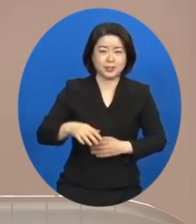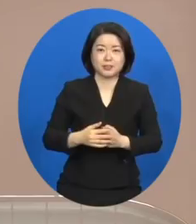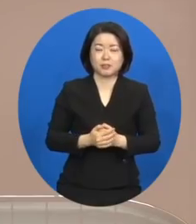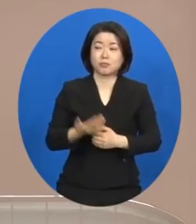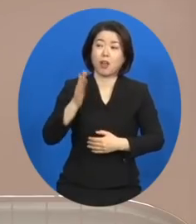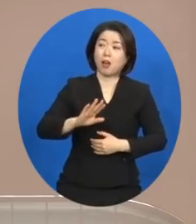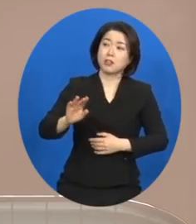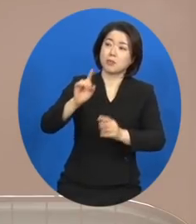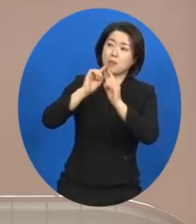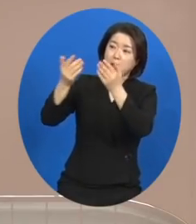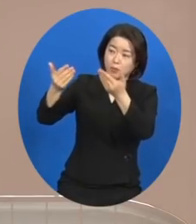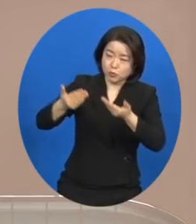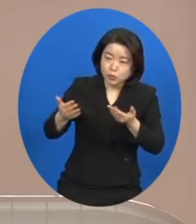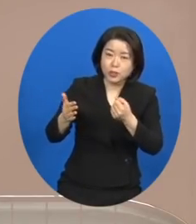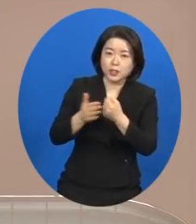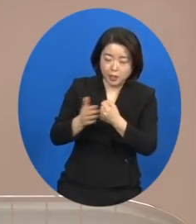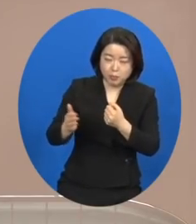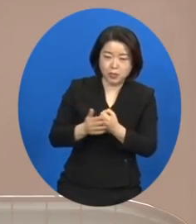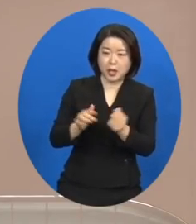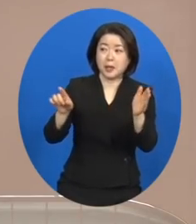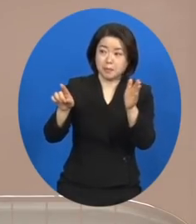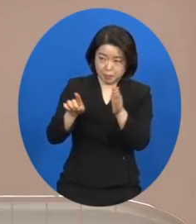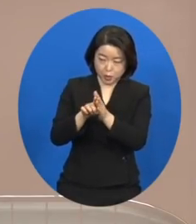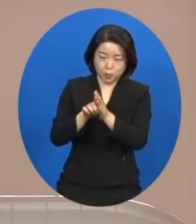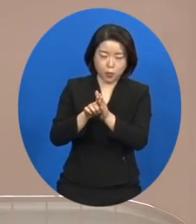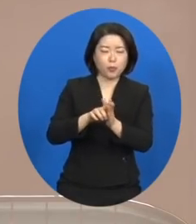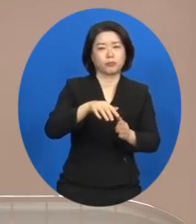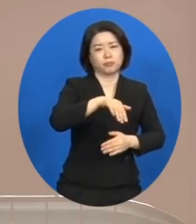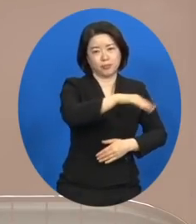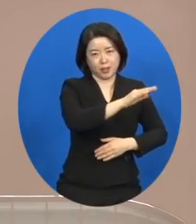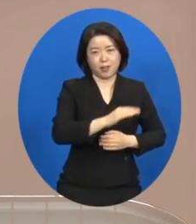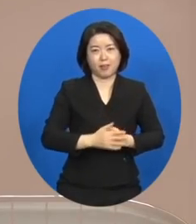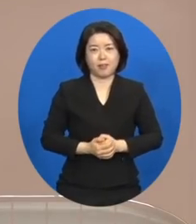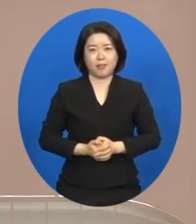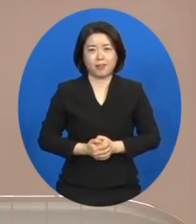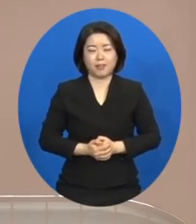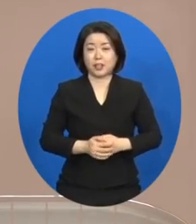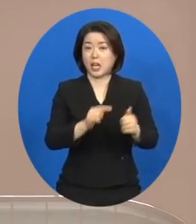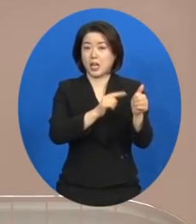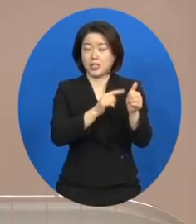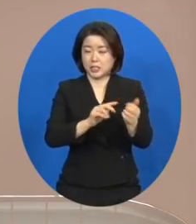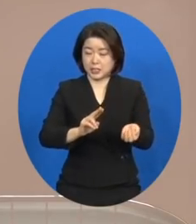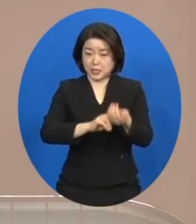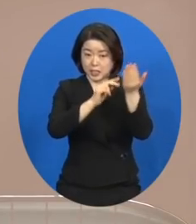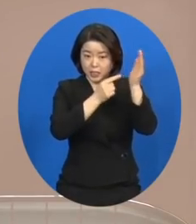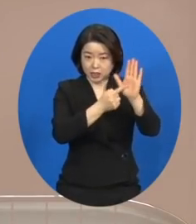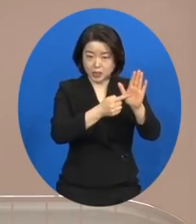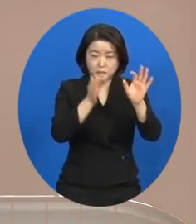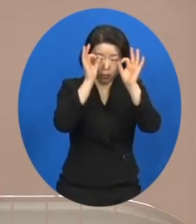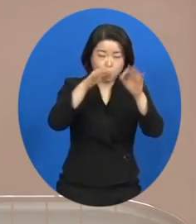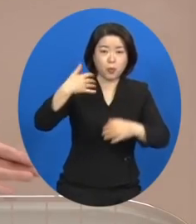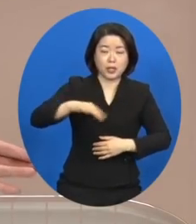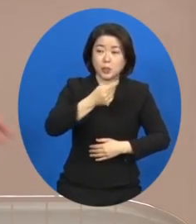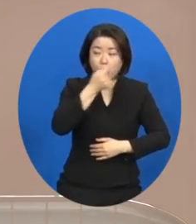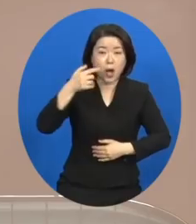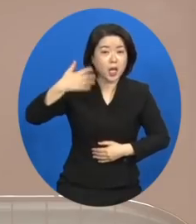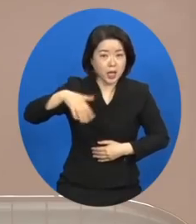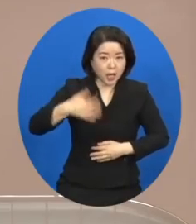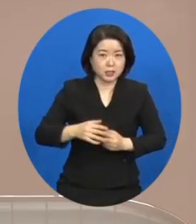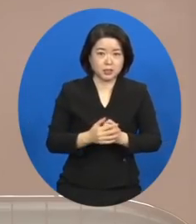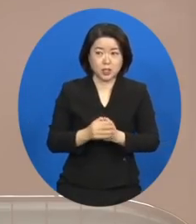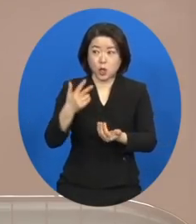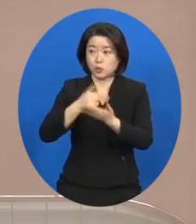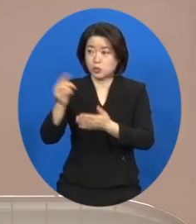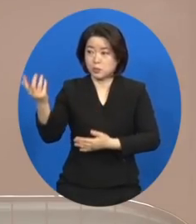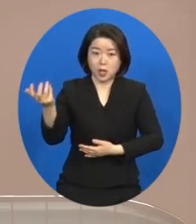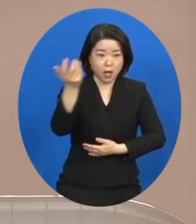말씀하셨으니까 믿고 떠나가는 거예요. 그는 이적이나 기적을 보지 못했습니다. 확인할 길도 없습니다. 주님이 그곳에 가지도